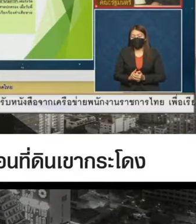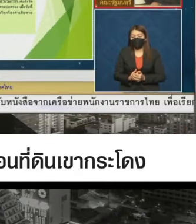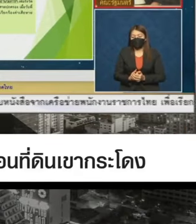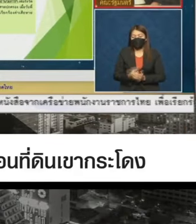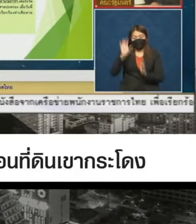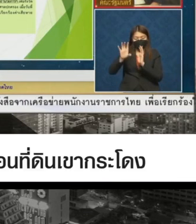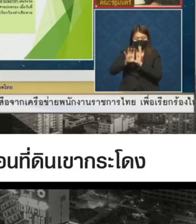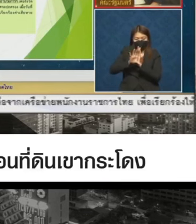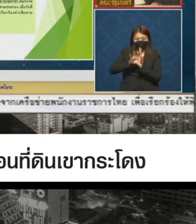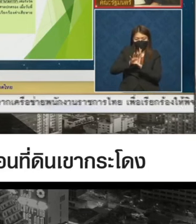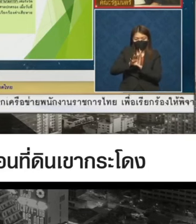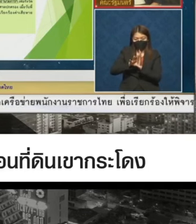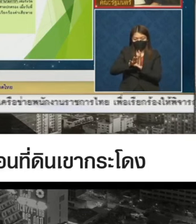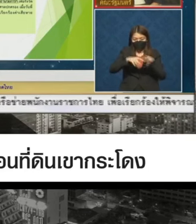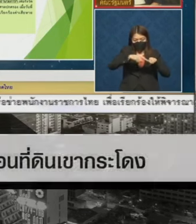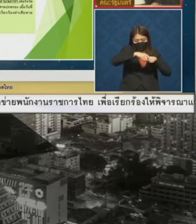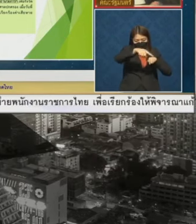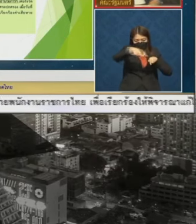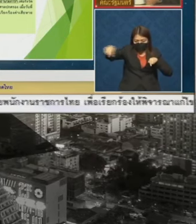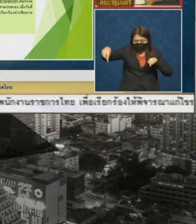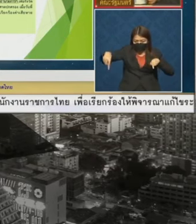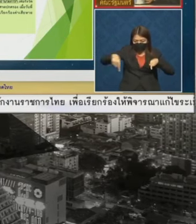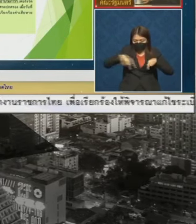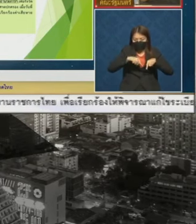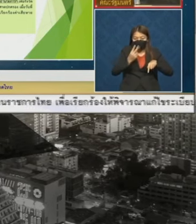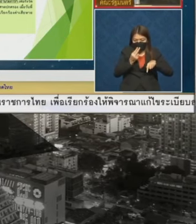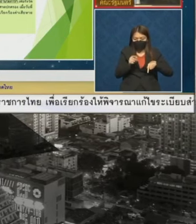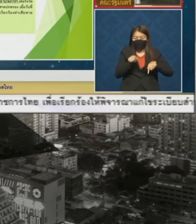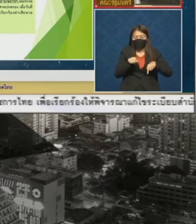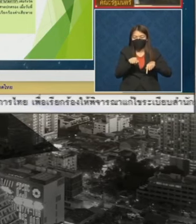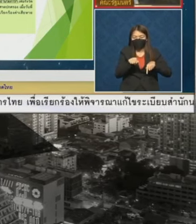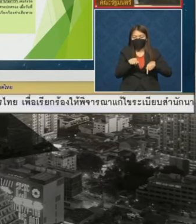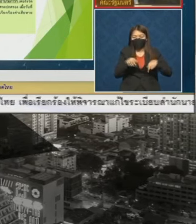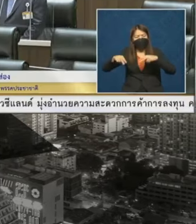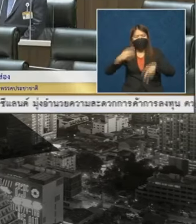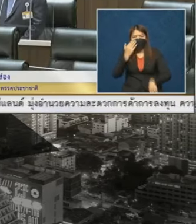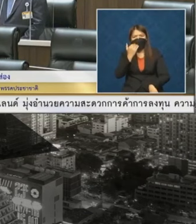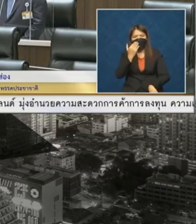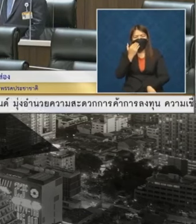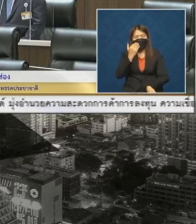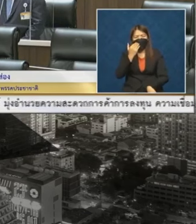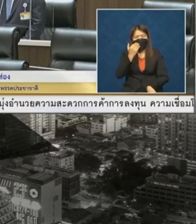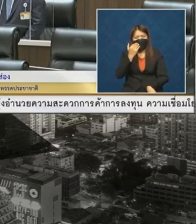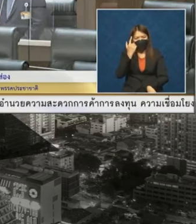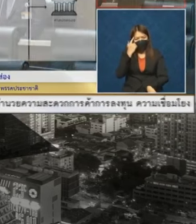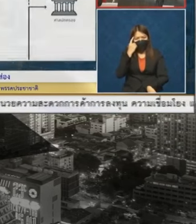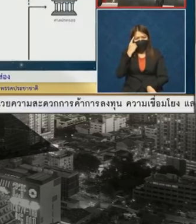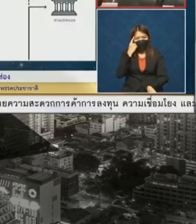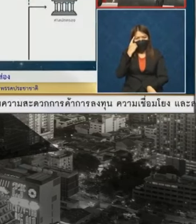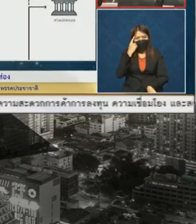า ค่ะ นะซึ่งถ้าไปดูตอนที่คุณทวีสอดส่องเนี่ยอภิปรายท่านเป็นส.ส.บัญชีรายชื่อพรรคประชาชาตินะ